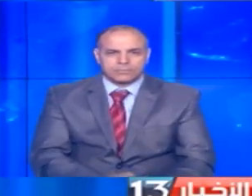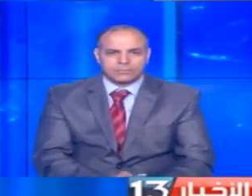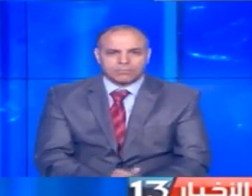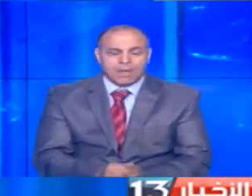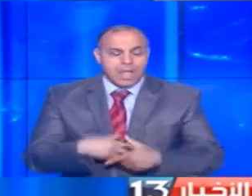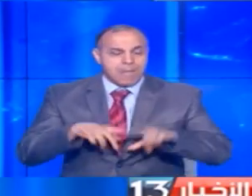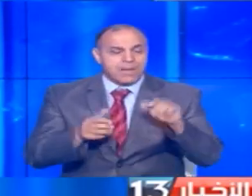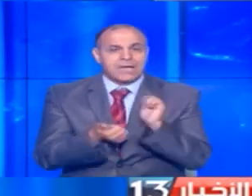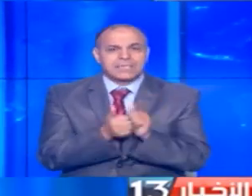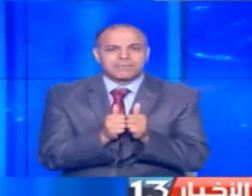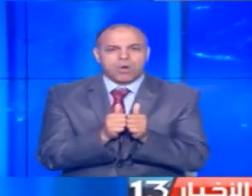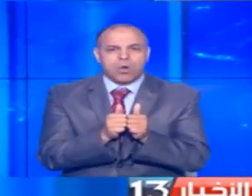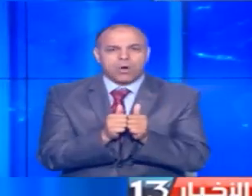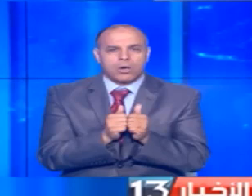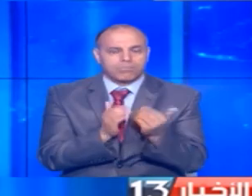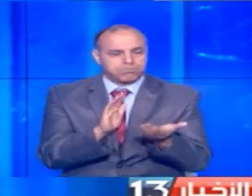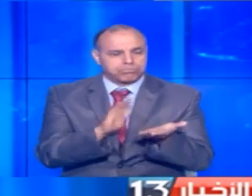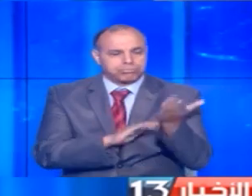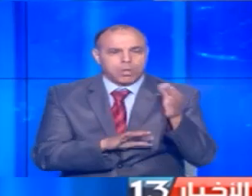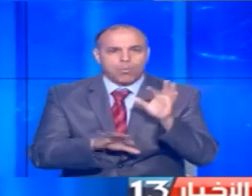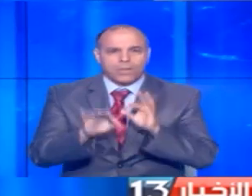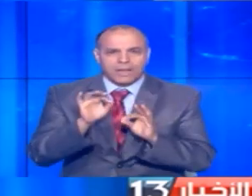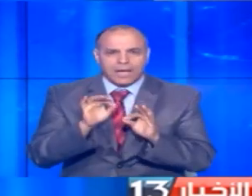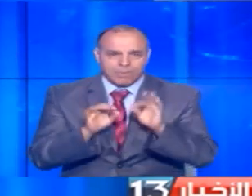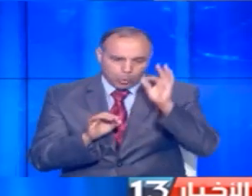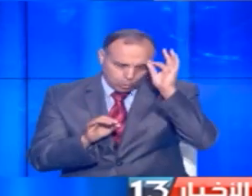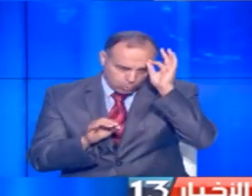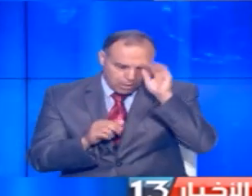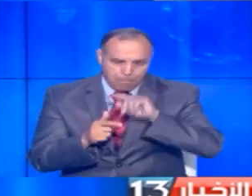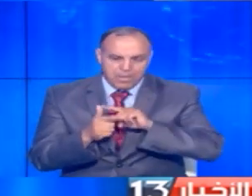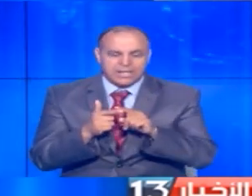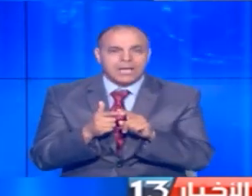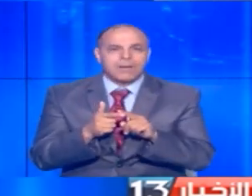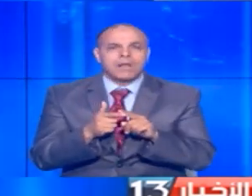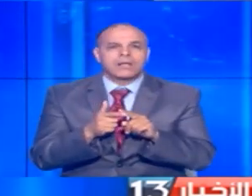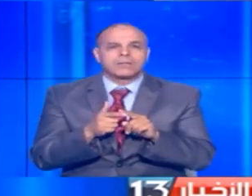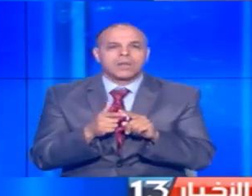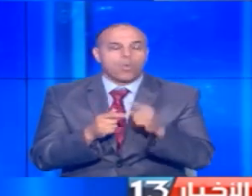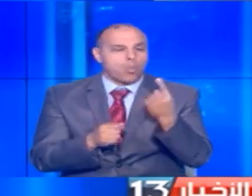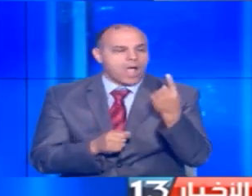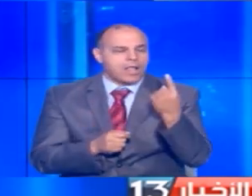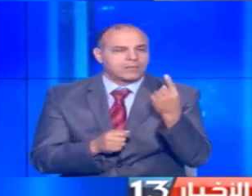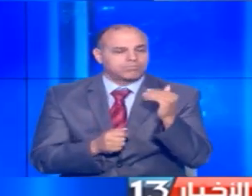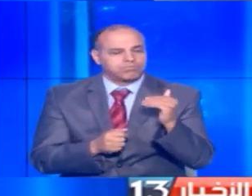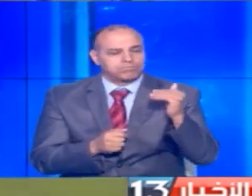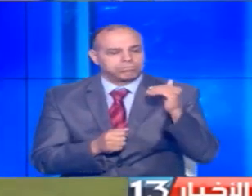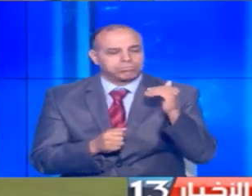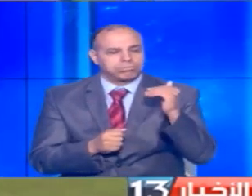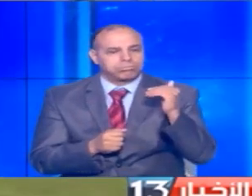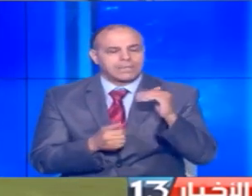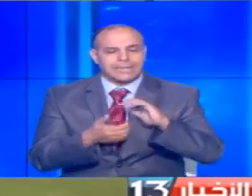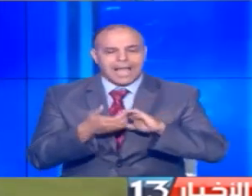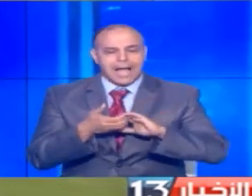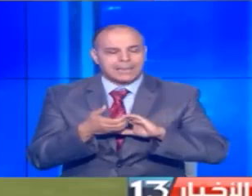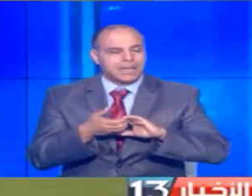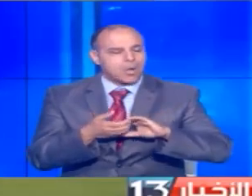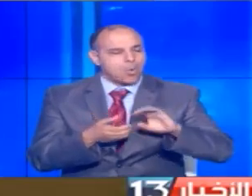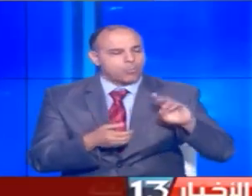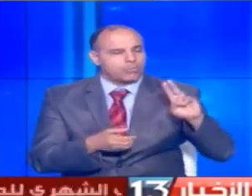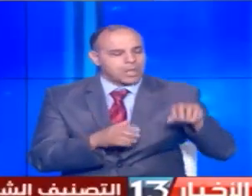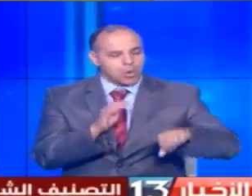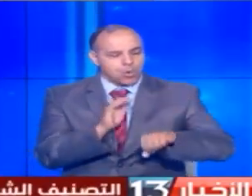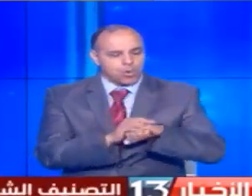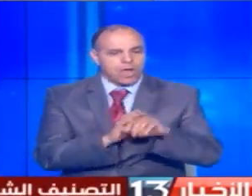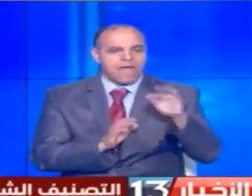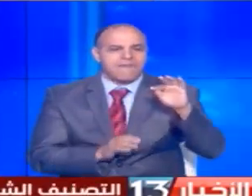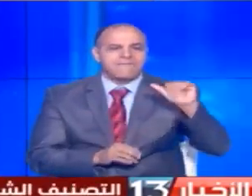في أخبار الرياضة، ارتقى المنتخب التونسي مرتبة وحيدة في التصنيف الشهري للاتحاد الدولي لكرة